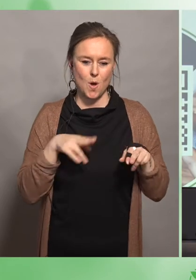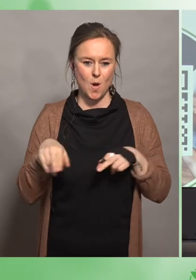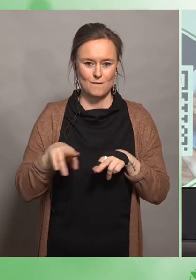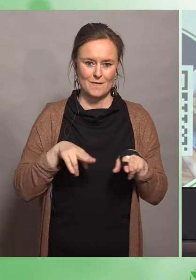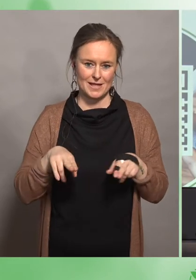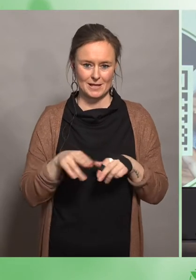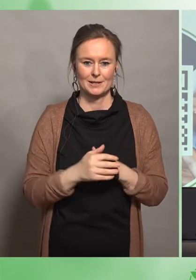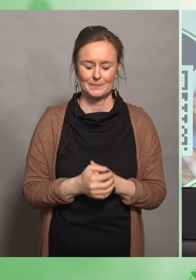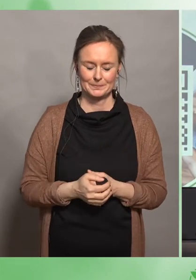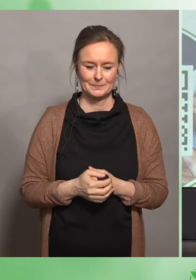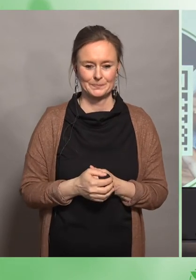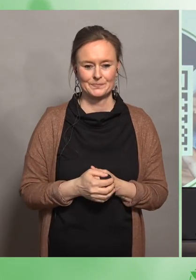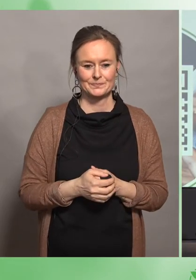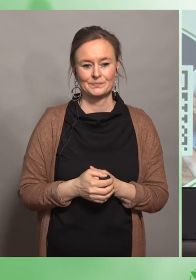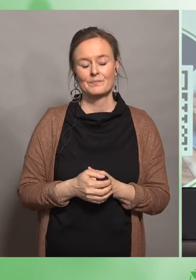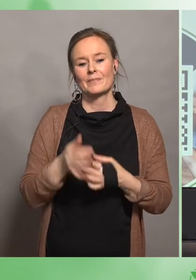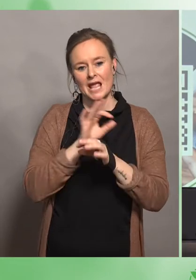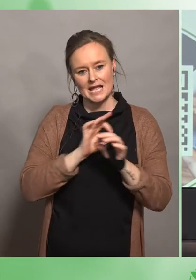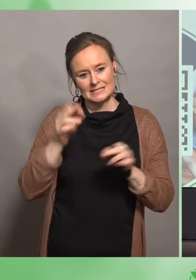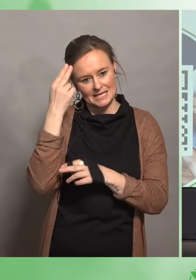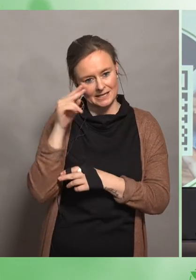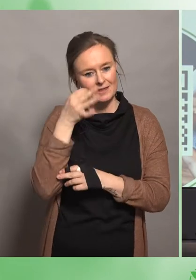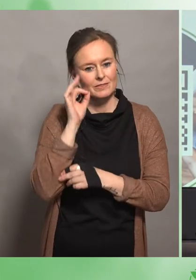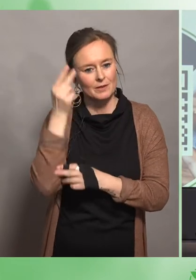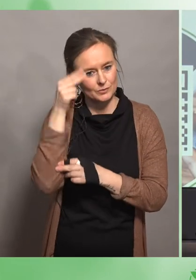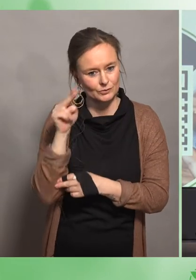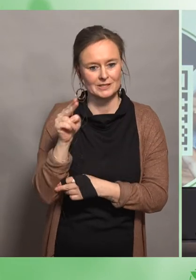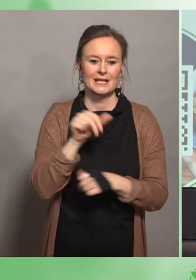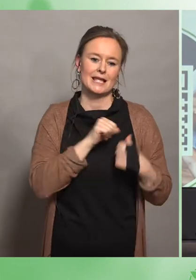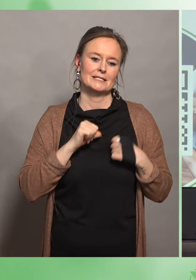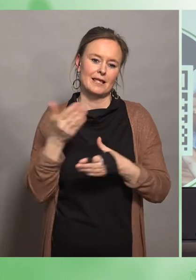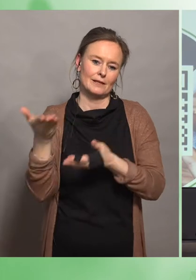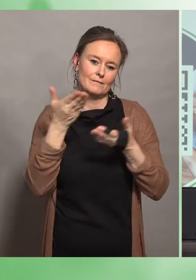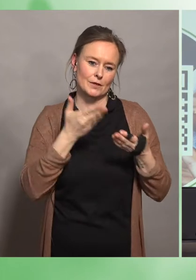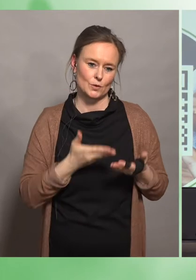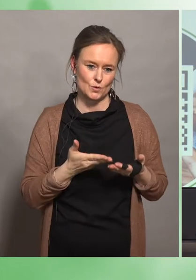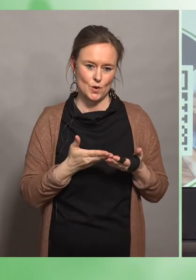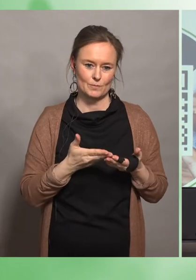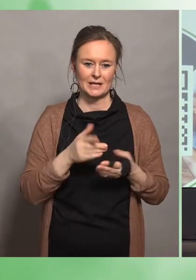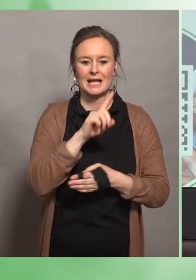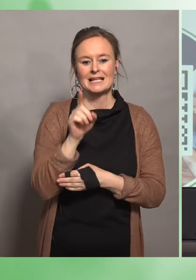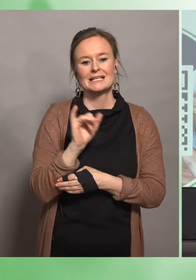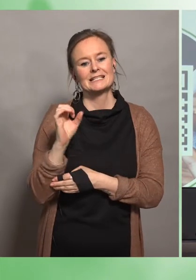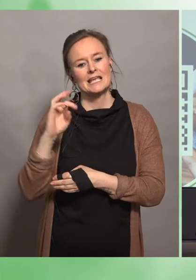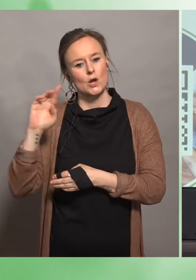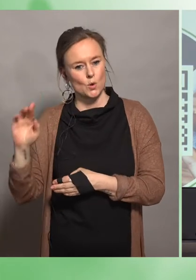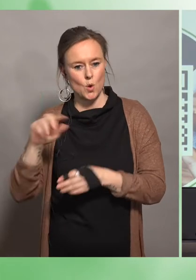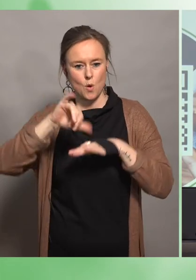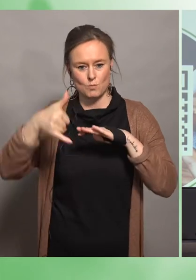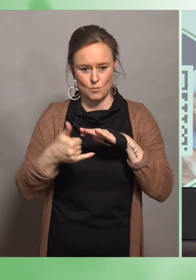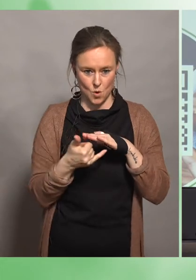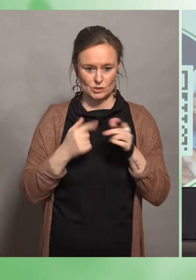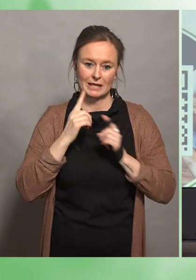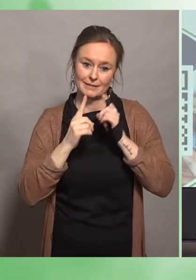bewegender Satz am Ende. Sehr geehrte Damen und Herren, ich heiße Sie ganz, ganz, ganz herzlich willkommen zu den Zero Project Unternehmensdialogen in St.